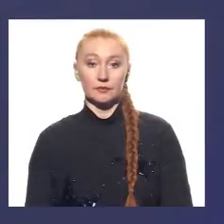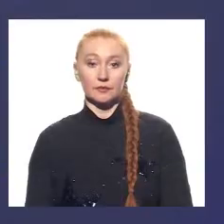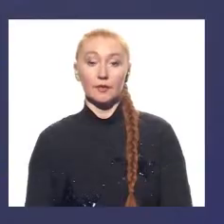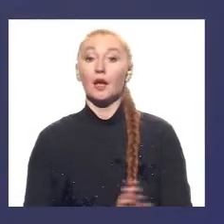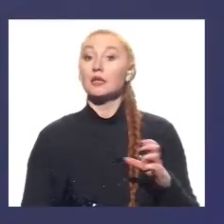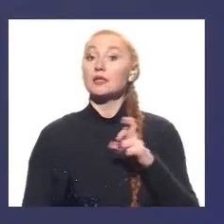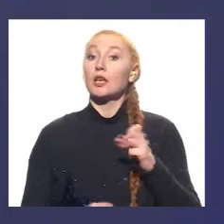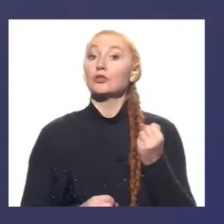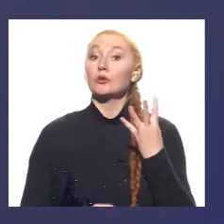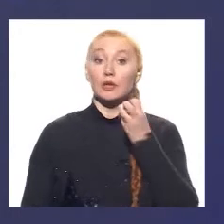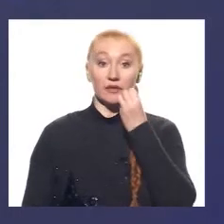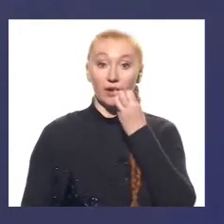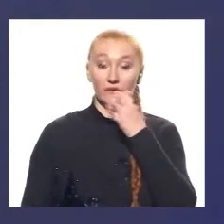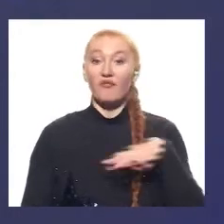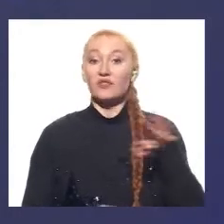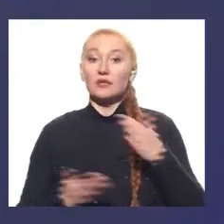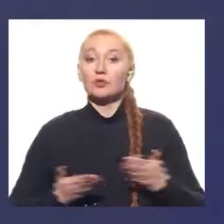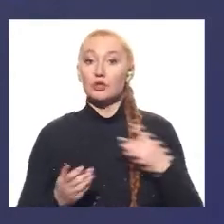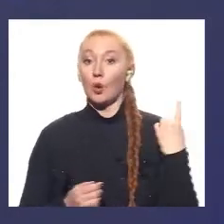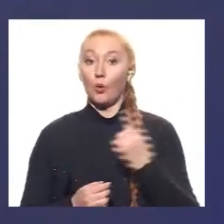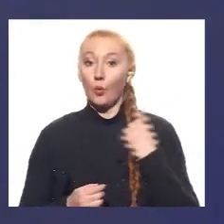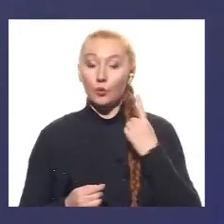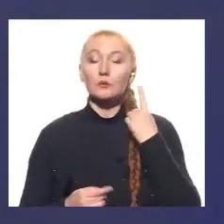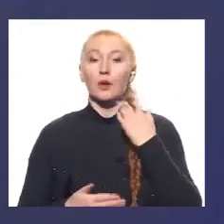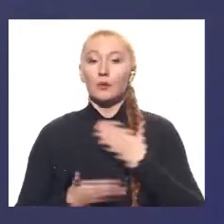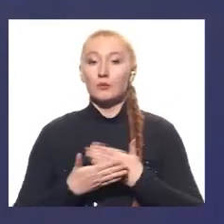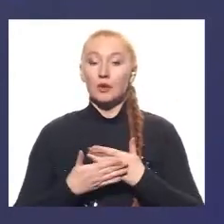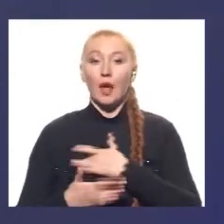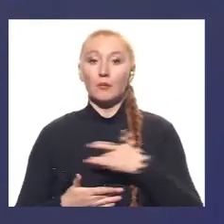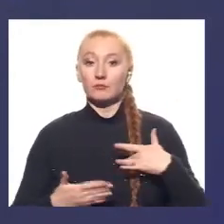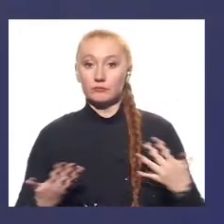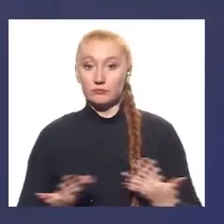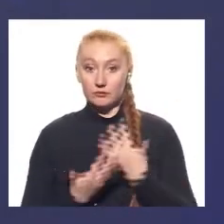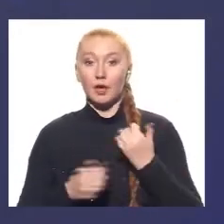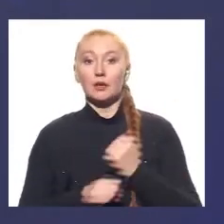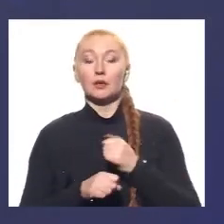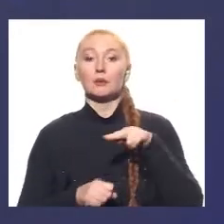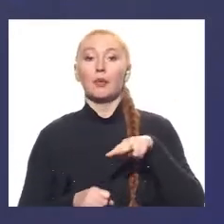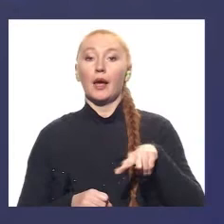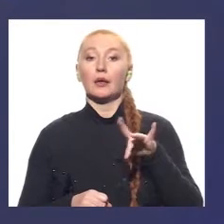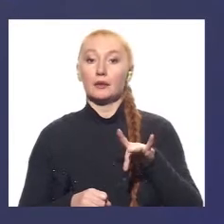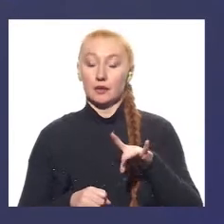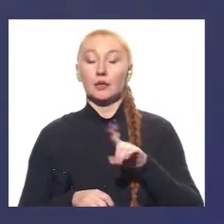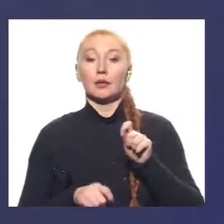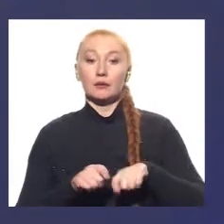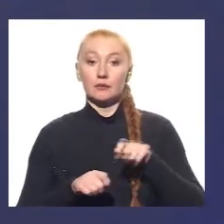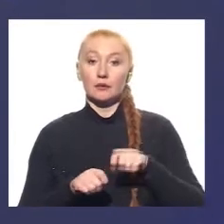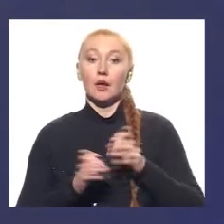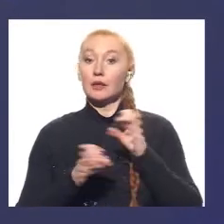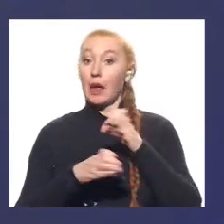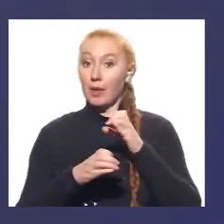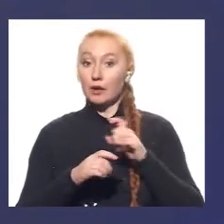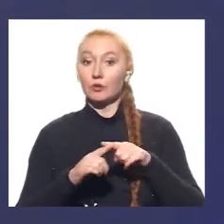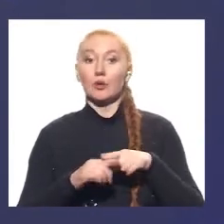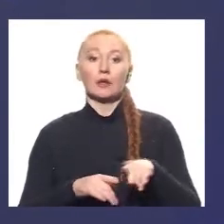З 14 квітня усім жителям області з підозрою на пневмонію роблять ПЛР-тести в клінічній лабораторії на базі